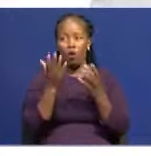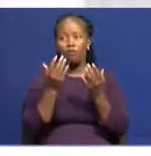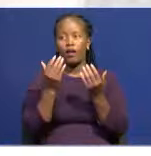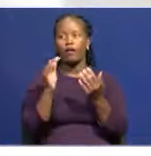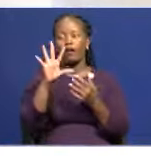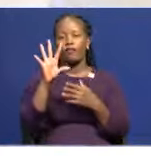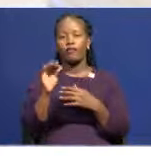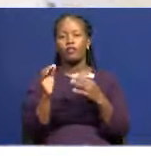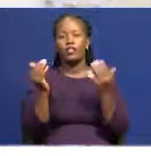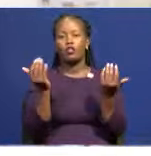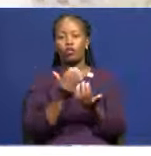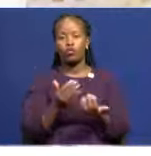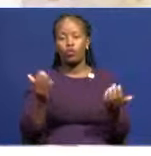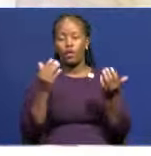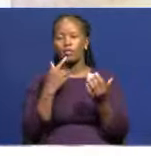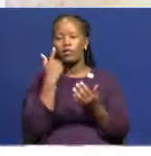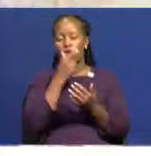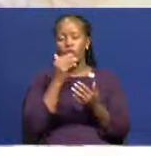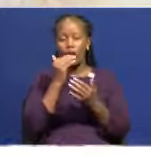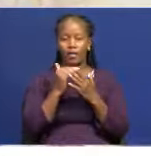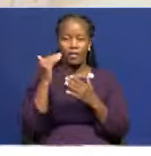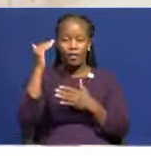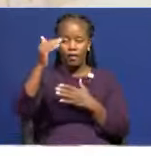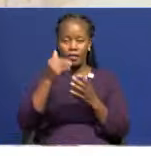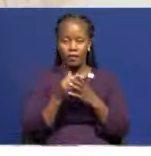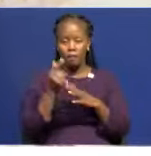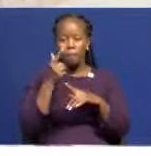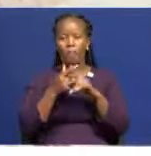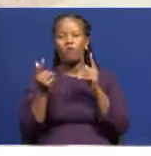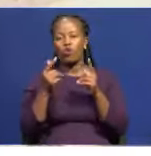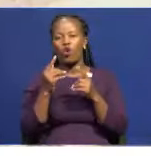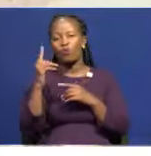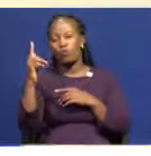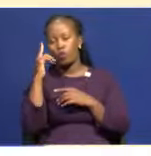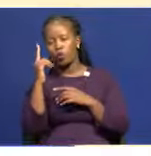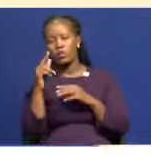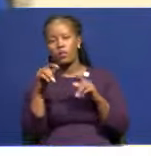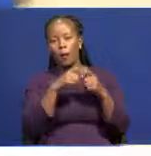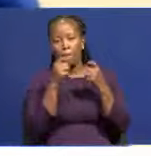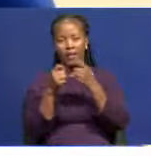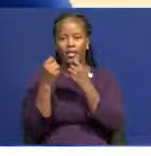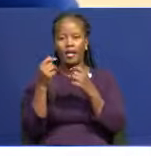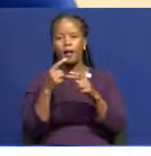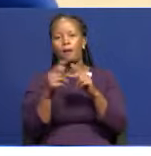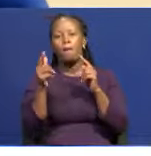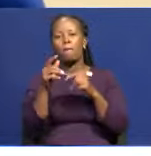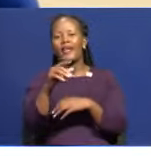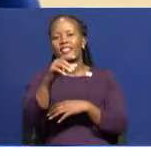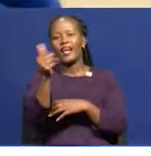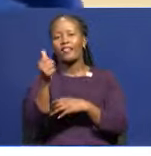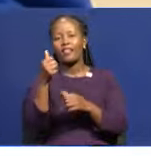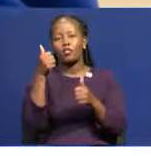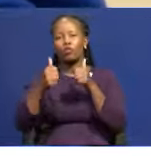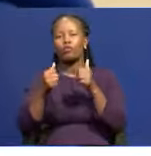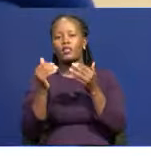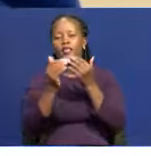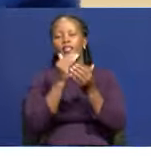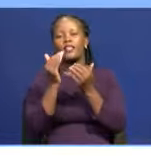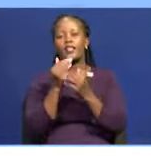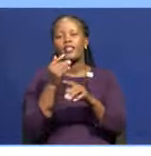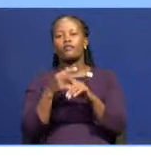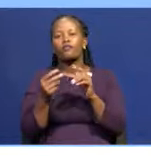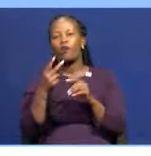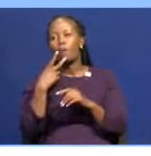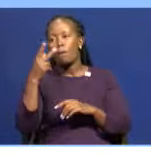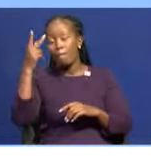yenye usalama wa hali ya juu, sio kwa uvujaji sheria bali kutokana na hali halisi, uangalizi kutoka kwa wazazi wao wanaotumikia